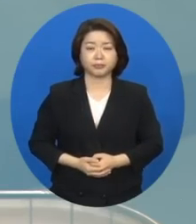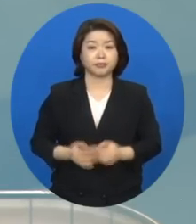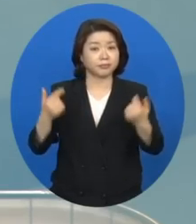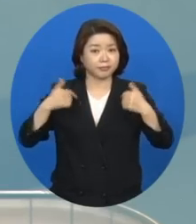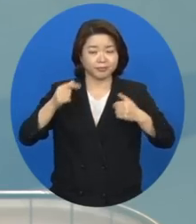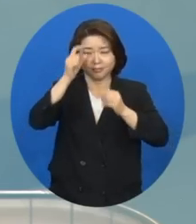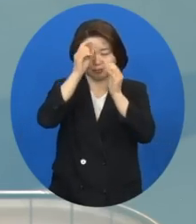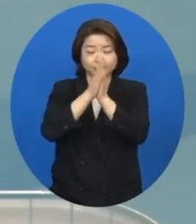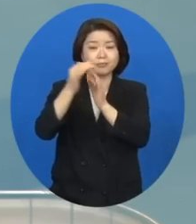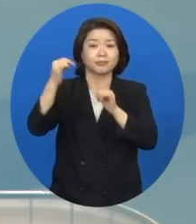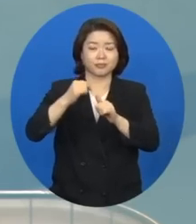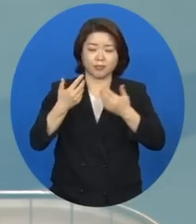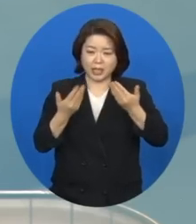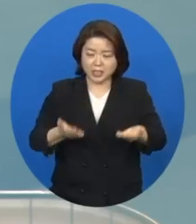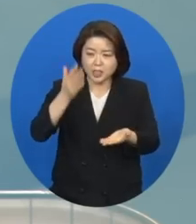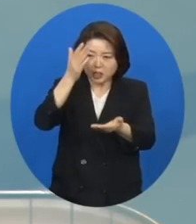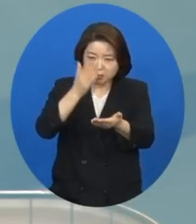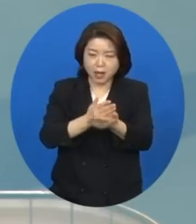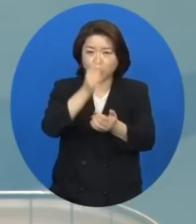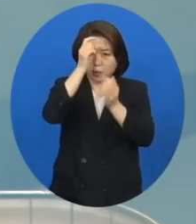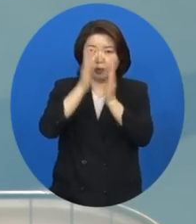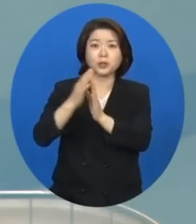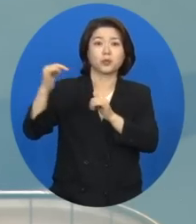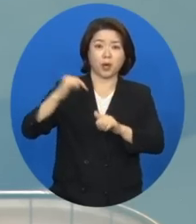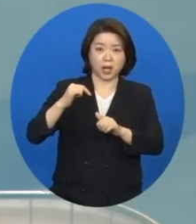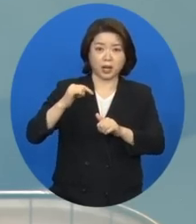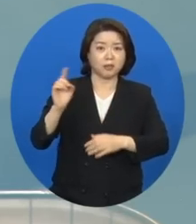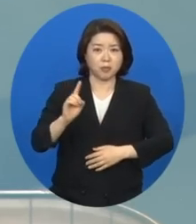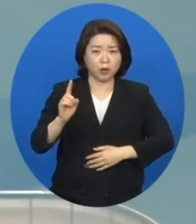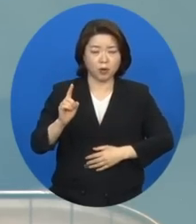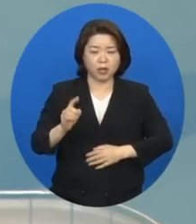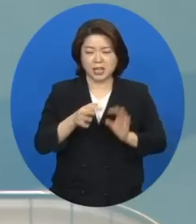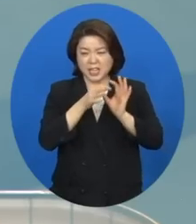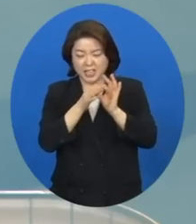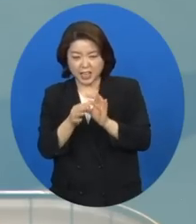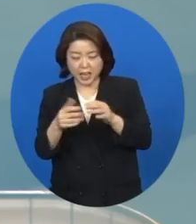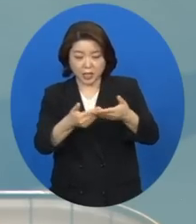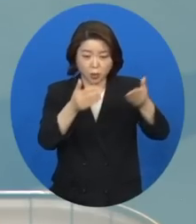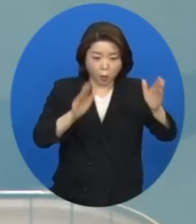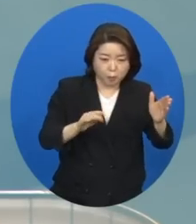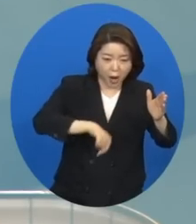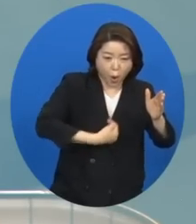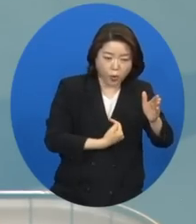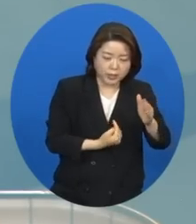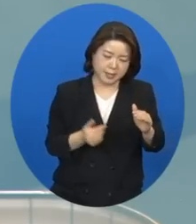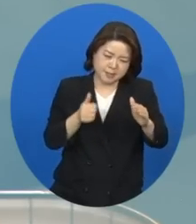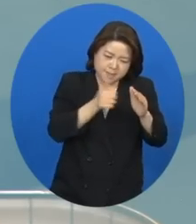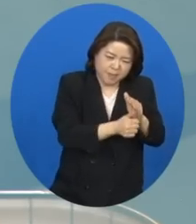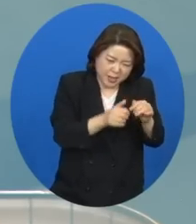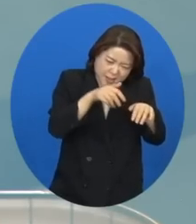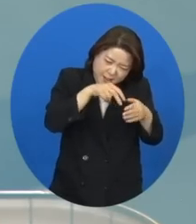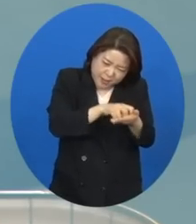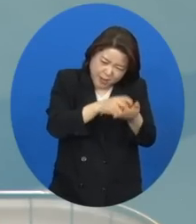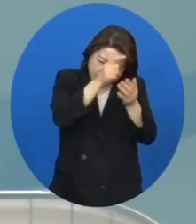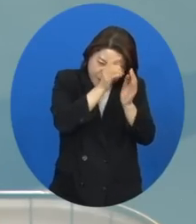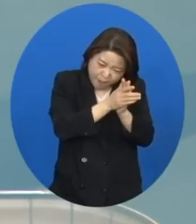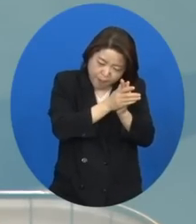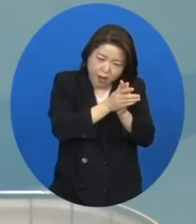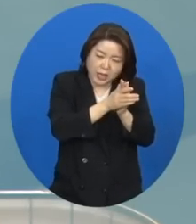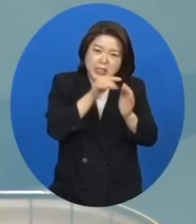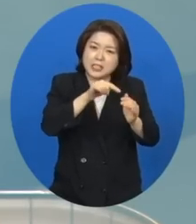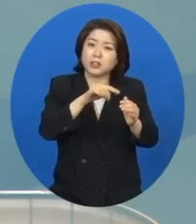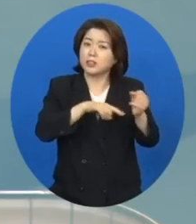항상 기도하라, 쉬지 말고 기도하라는 것은요, 계속 골방에 들어가서 기도하라는 것이 아닙니다. 주님을 항상 의지하는